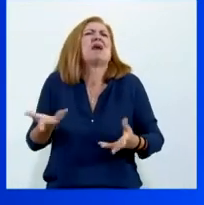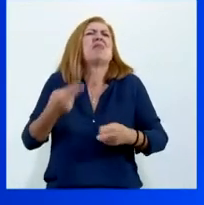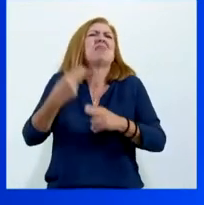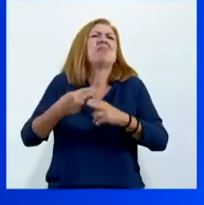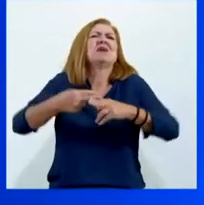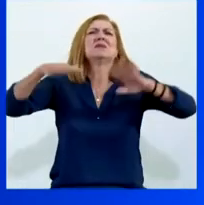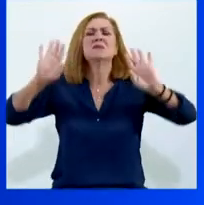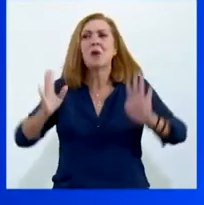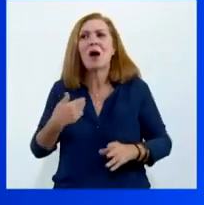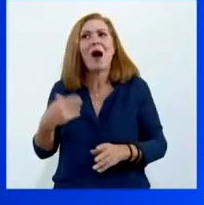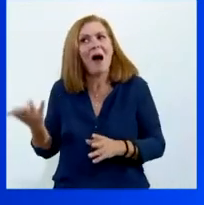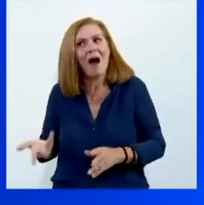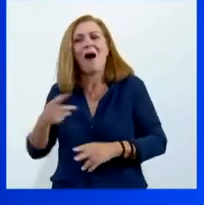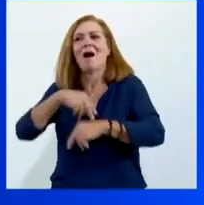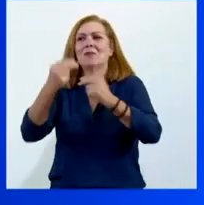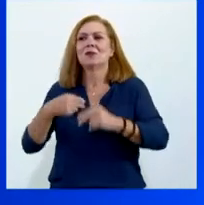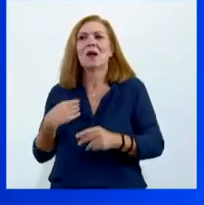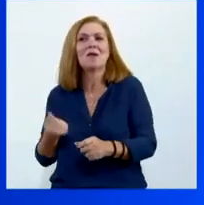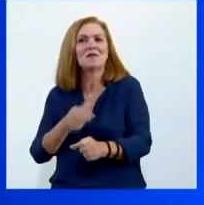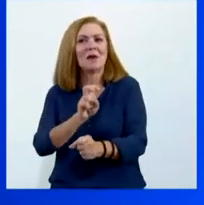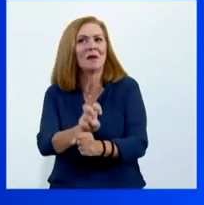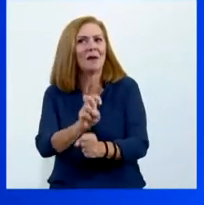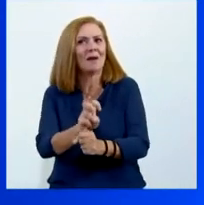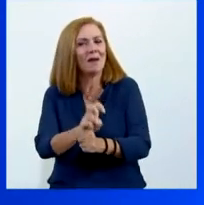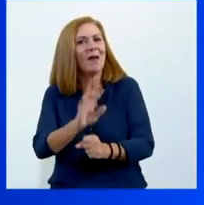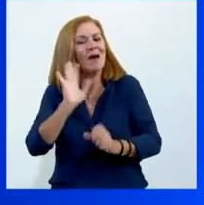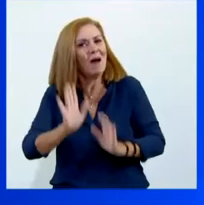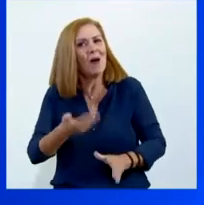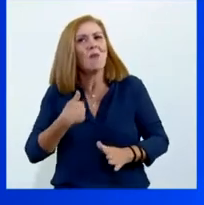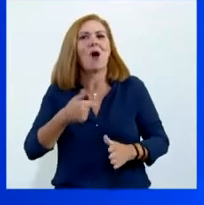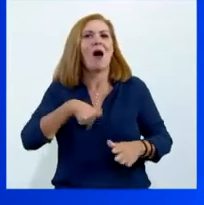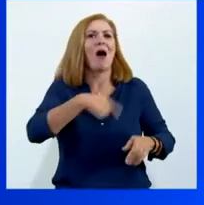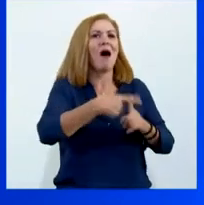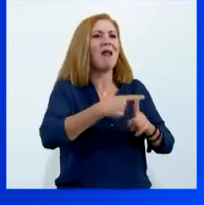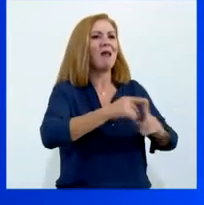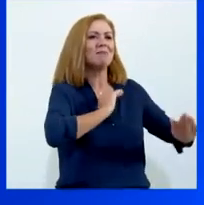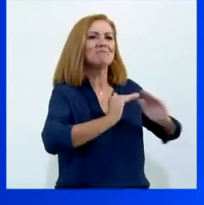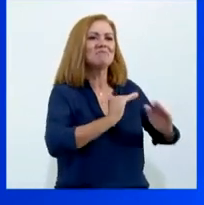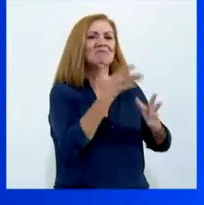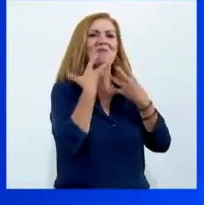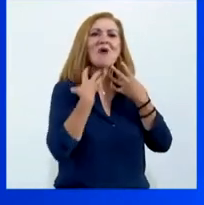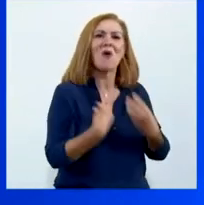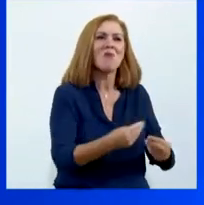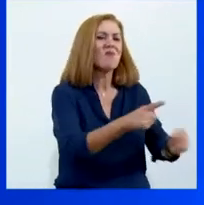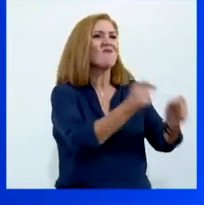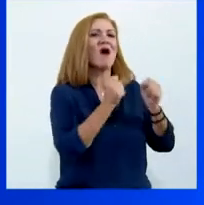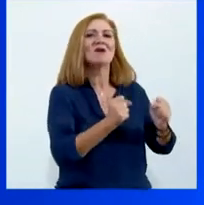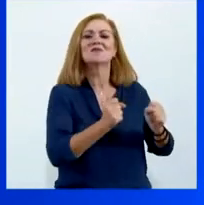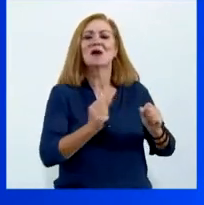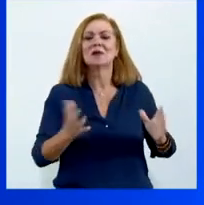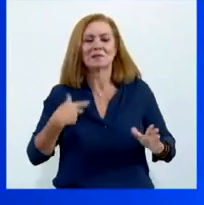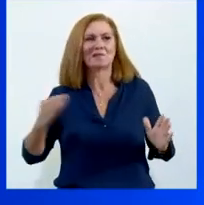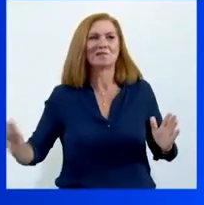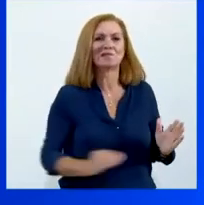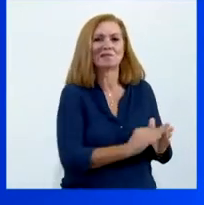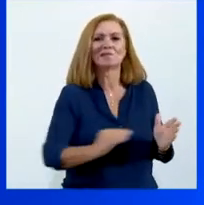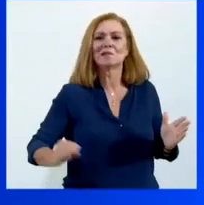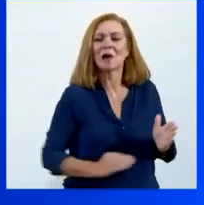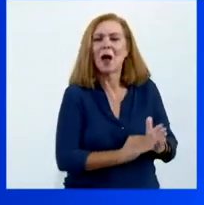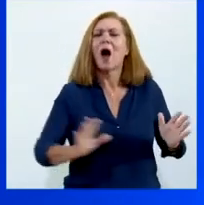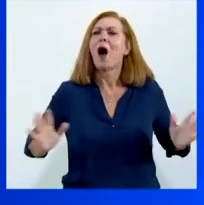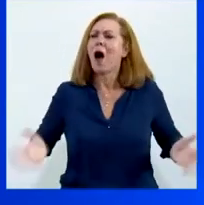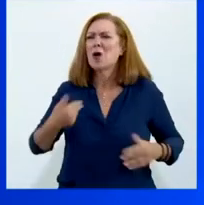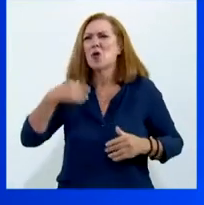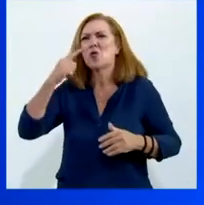μας επιτρέψει να κρατήσουμε την Ελλάδα τόσο όμορφη και τόσο ασφαλής όσο είναι σήμερα. Άρα θεωρώ ότι δεν δημιουργεί